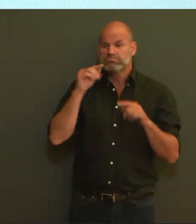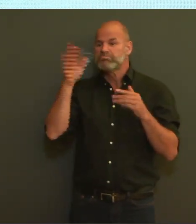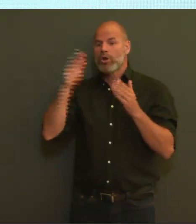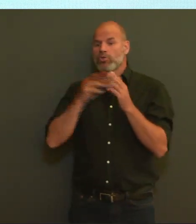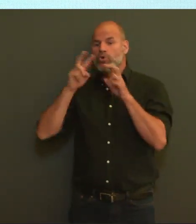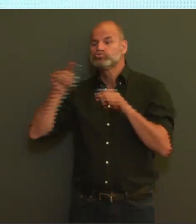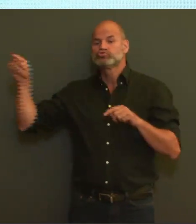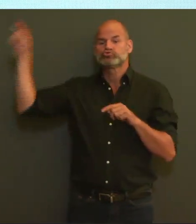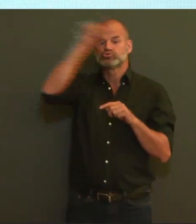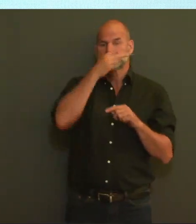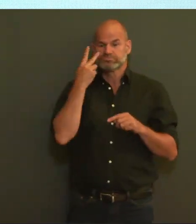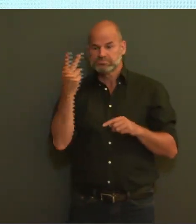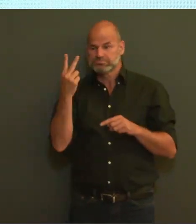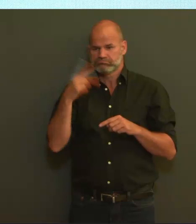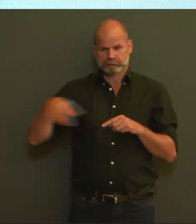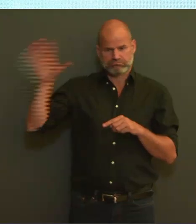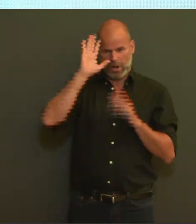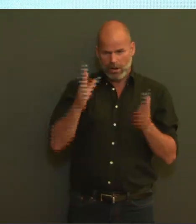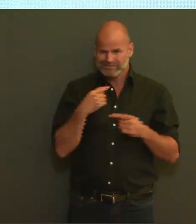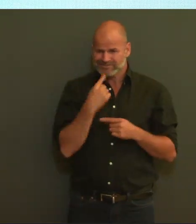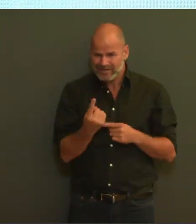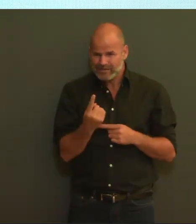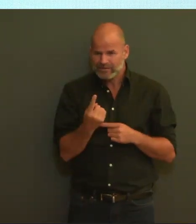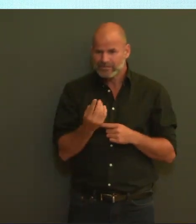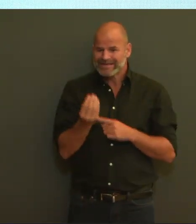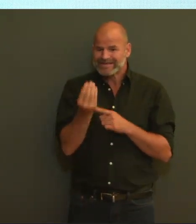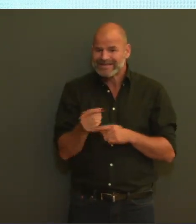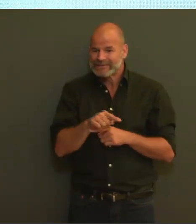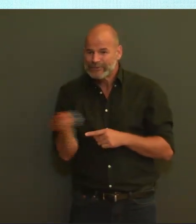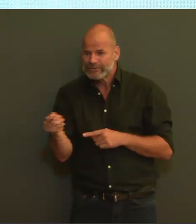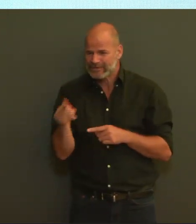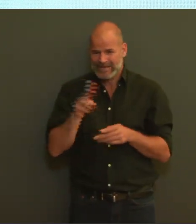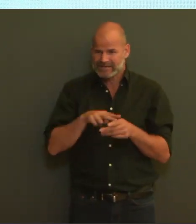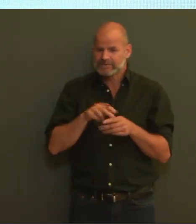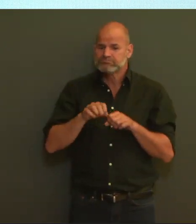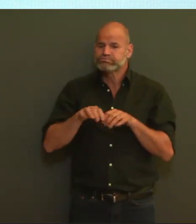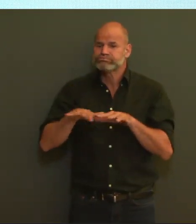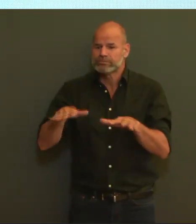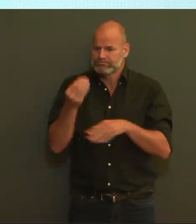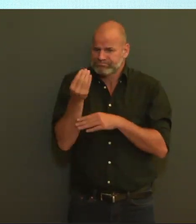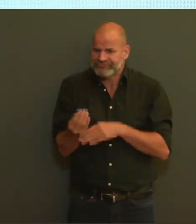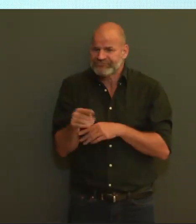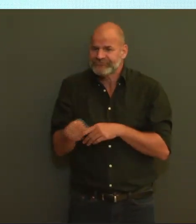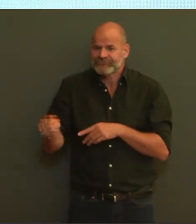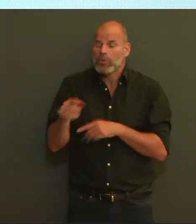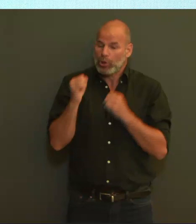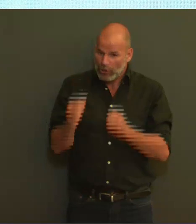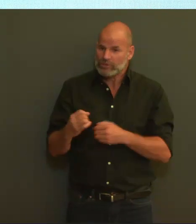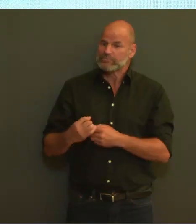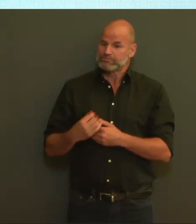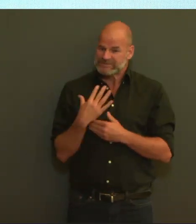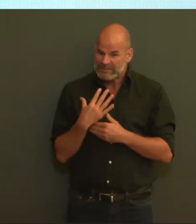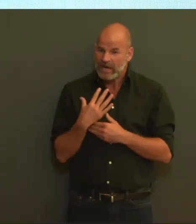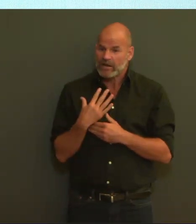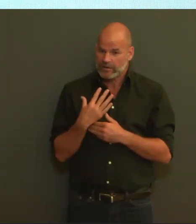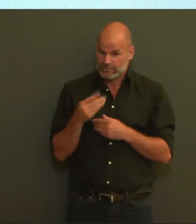worden omwille van COVID. Ze kunnen weliswaar besmet worden. Ze kunnen het virus ook doorgeven, maar het lijkt er